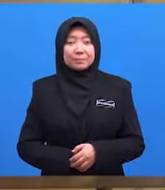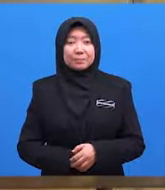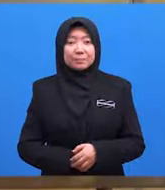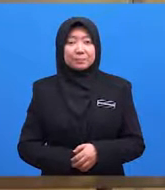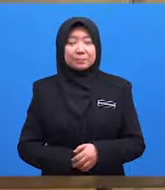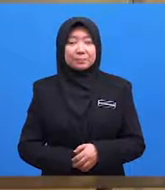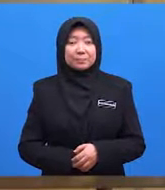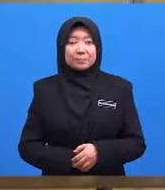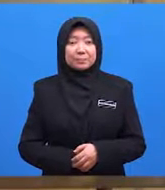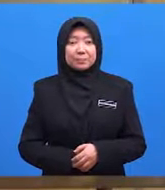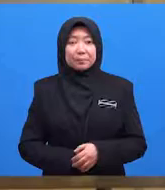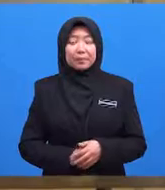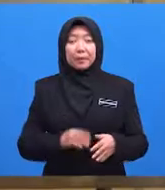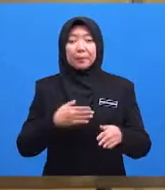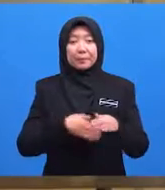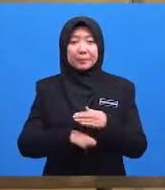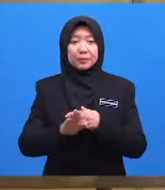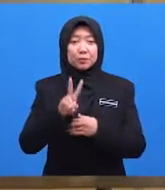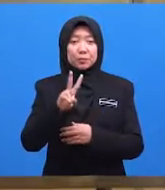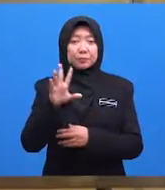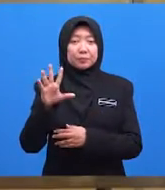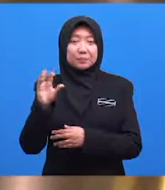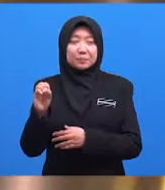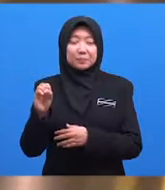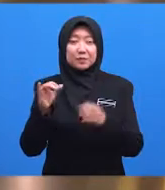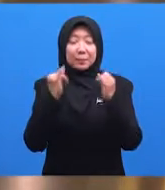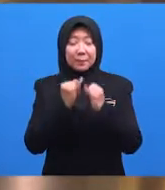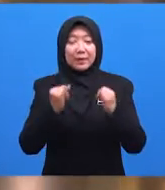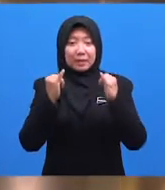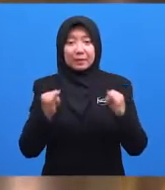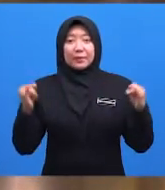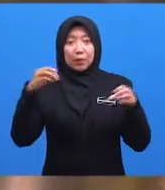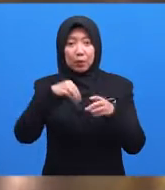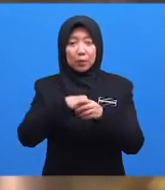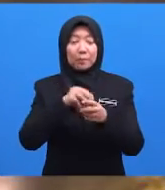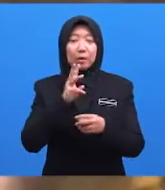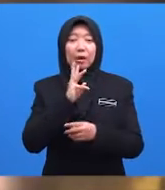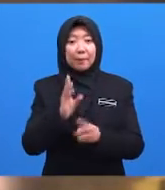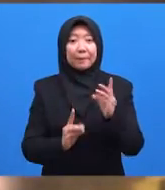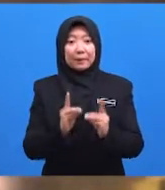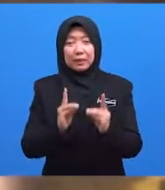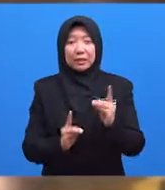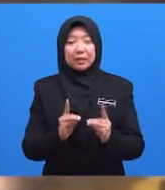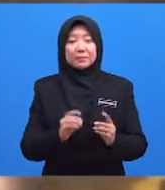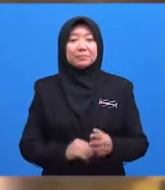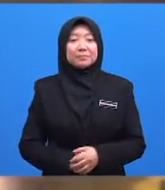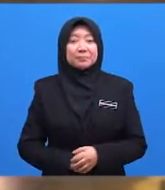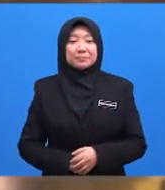Kemudian, masukkan 250 gram spaghetti ke dalam air yang mendidih.